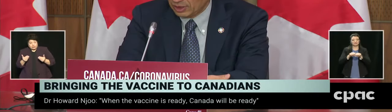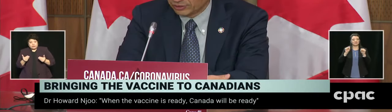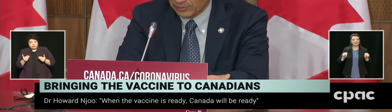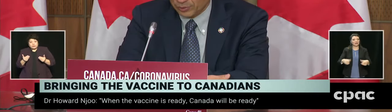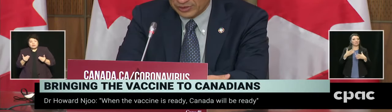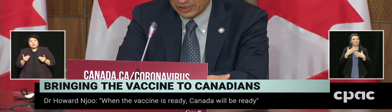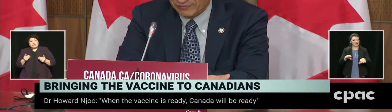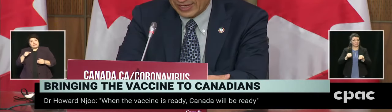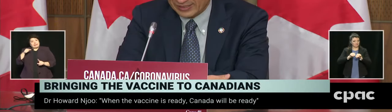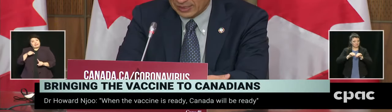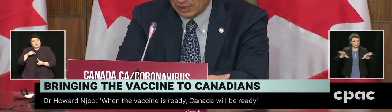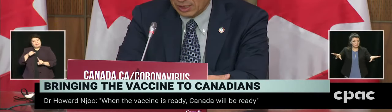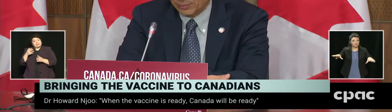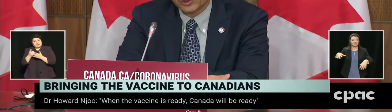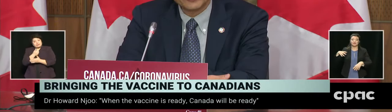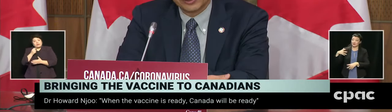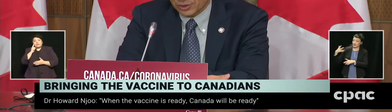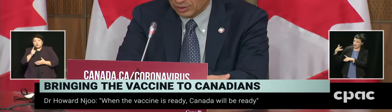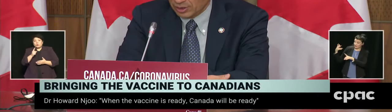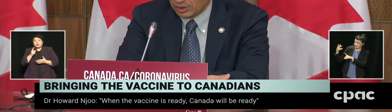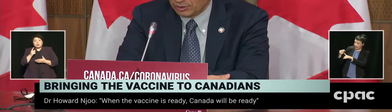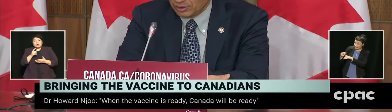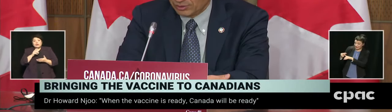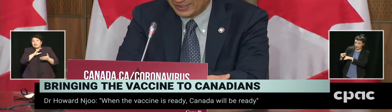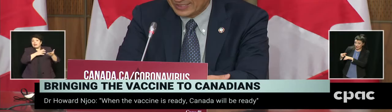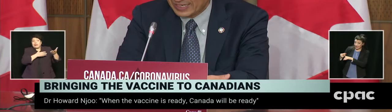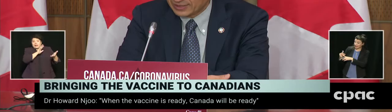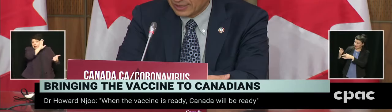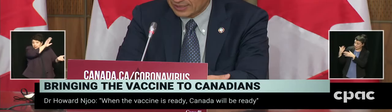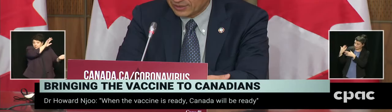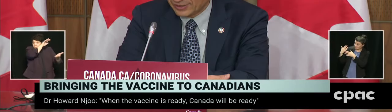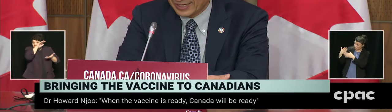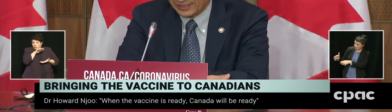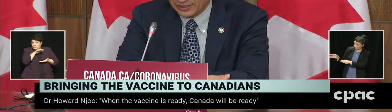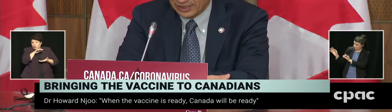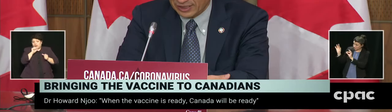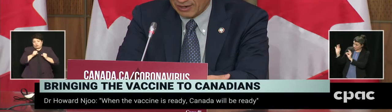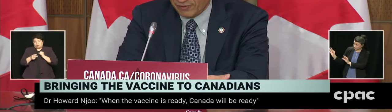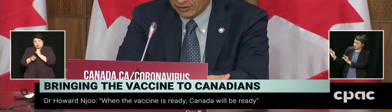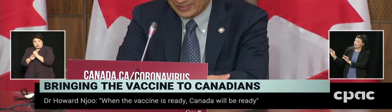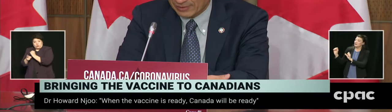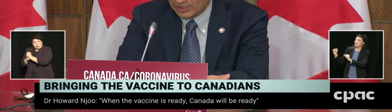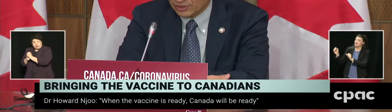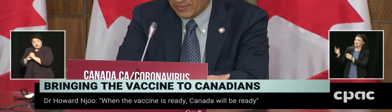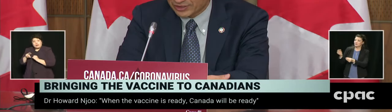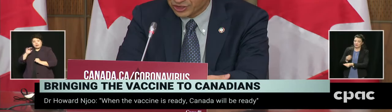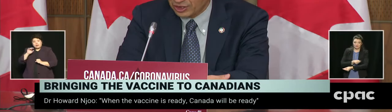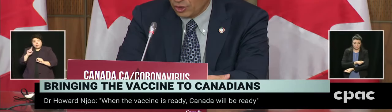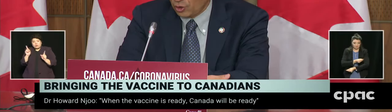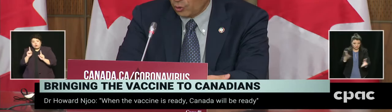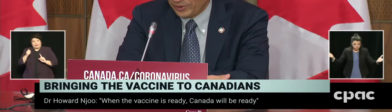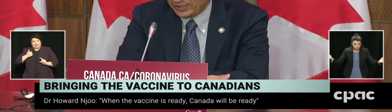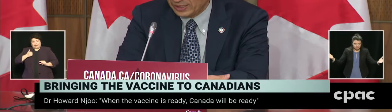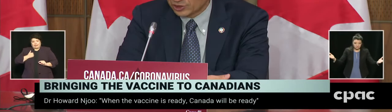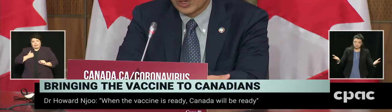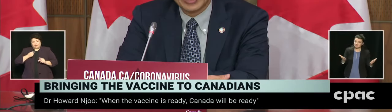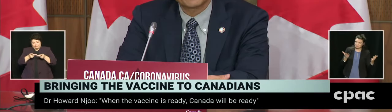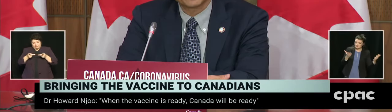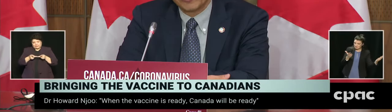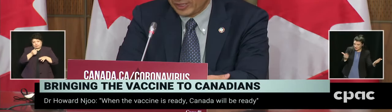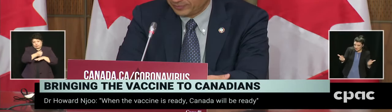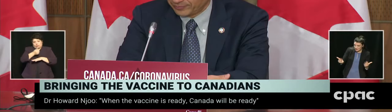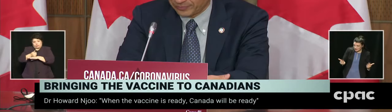et d'entreposer un vaccin prometteur dans des installations canadiennes avant que sa mise en marché au pays